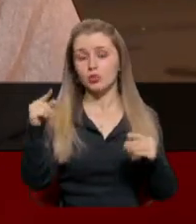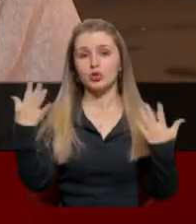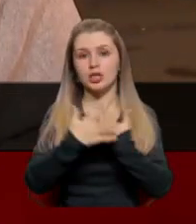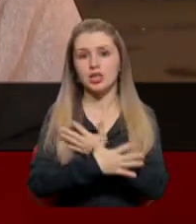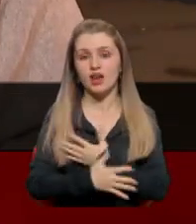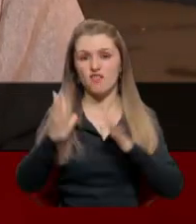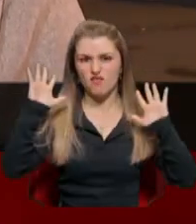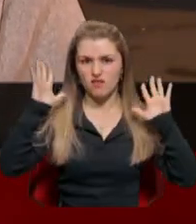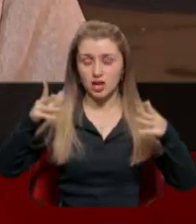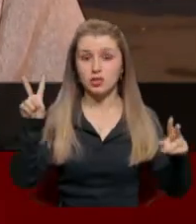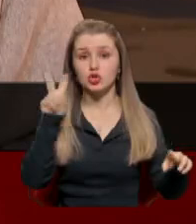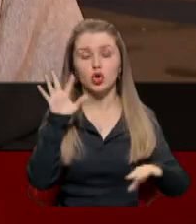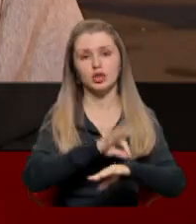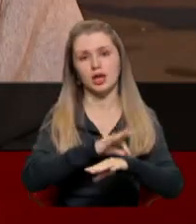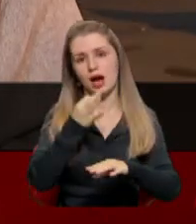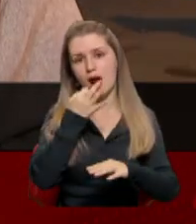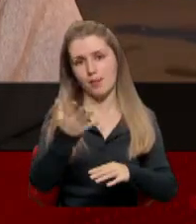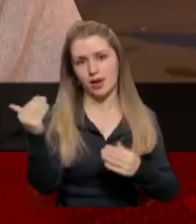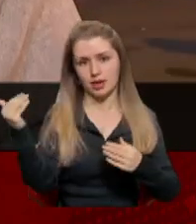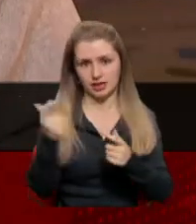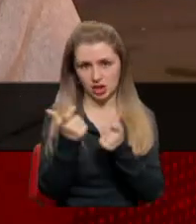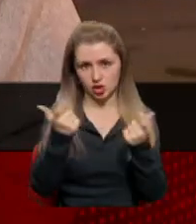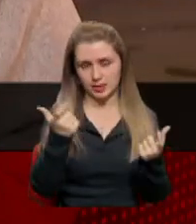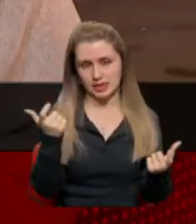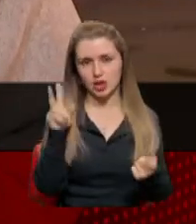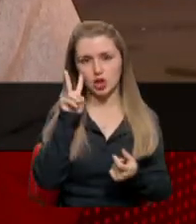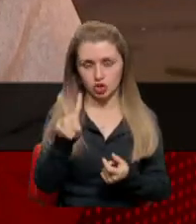bu gece oldukça fazla son dakika haberine, gelişmesine tanıklık edeceğiz.